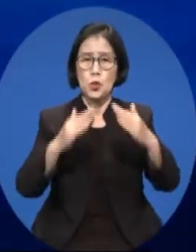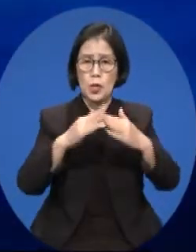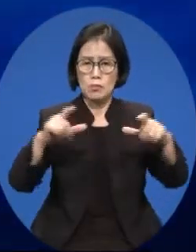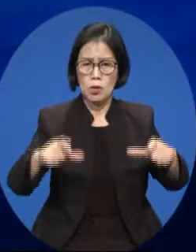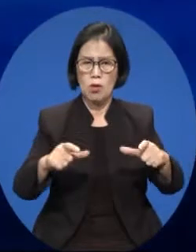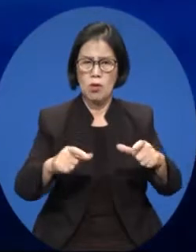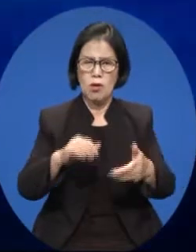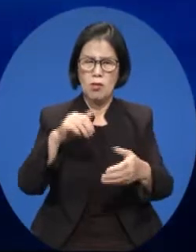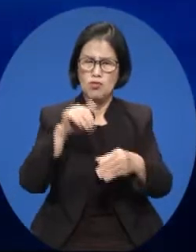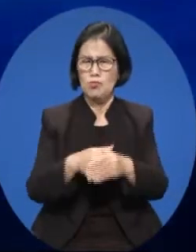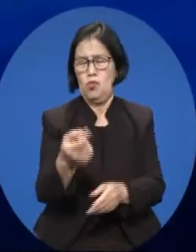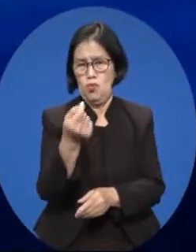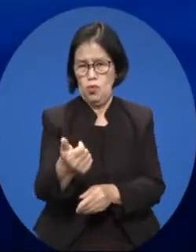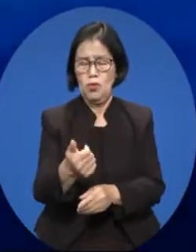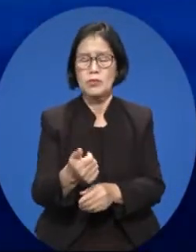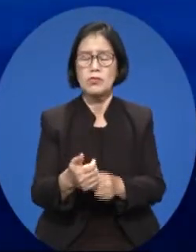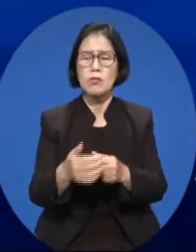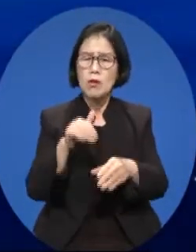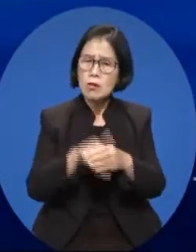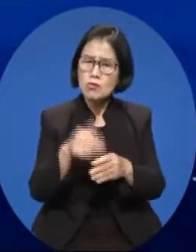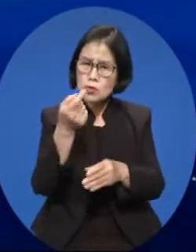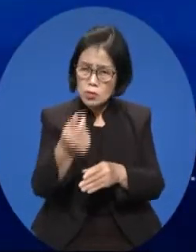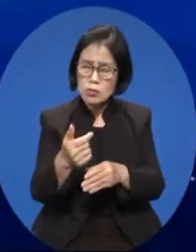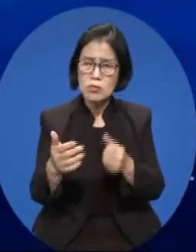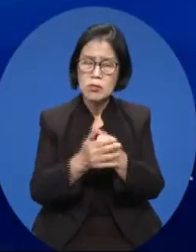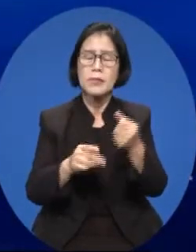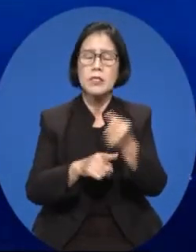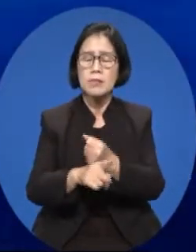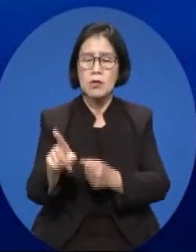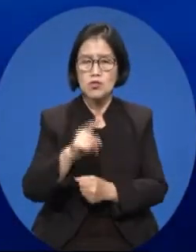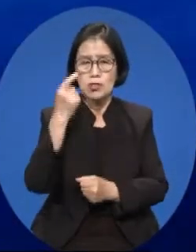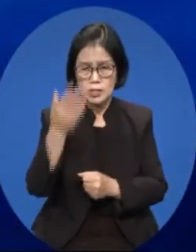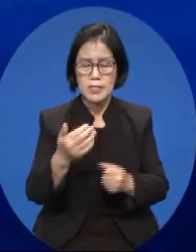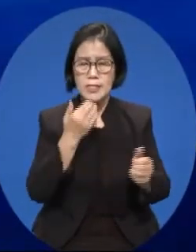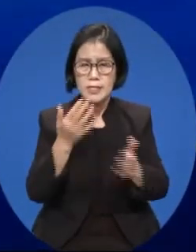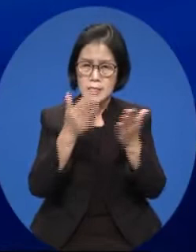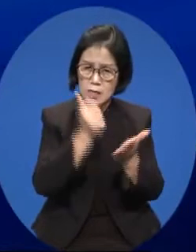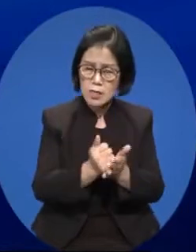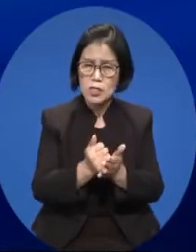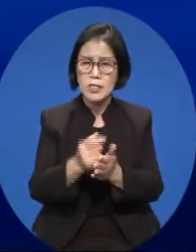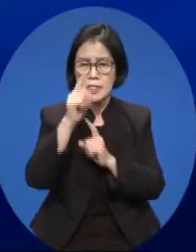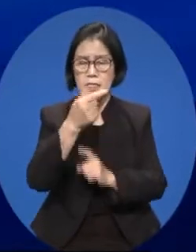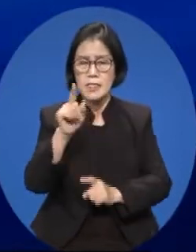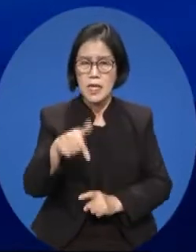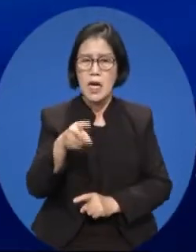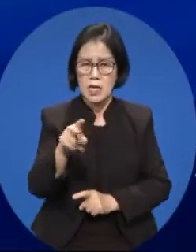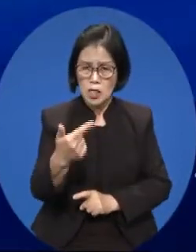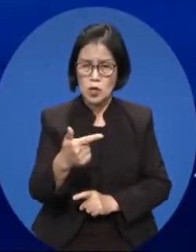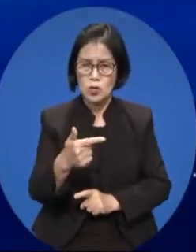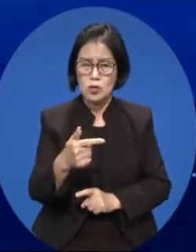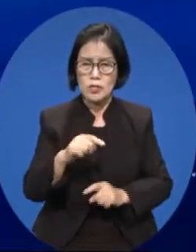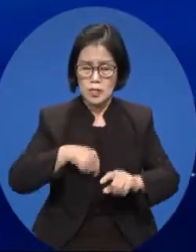낮았던 투표율 그리고 그 같은 투표율이 어떤 것을 의미하고 있는지 이젠 0 이낙연 두 후보 무도 조금 돌아 봐야 될 필요가 있다